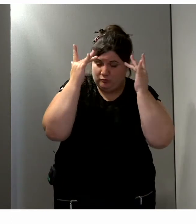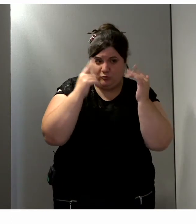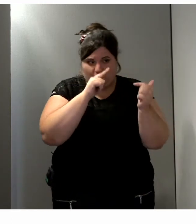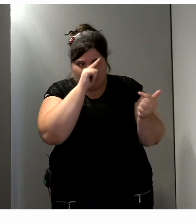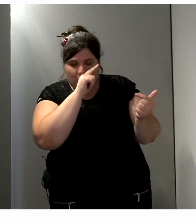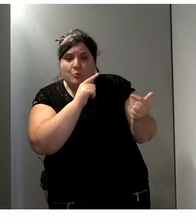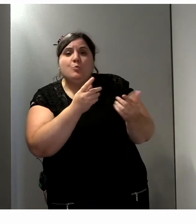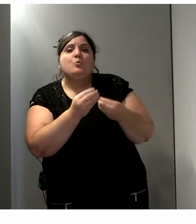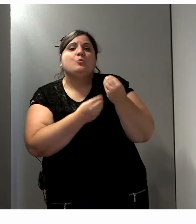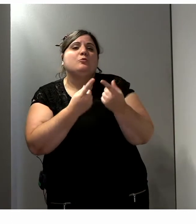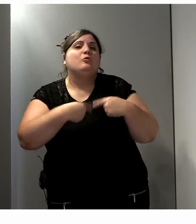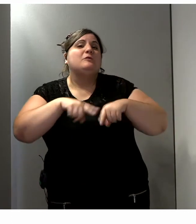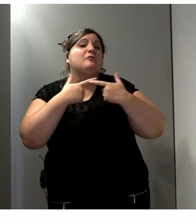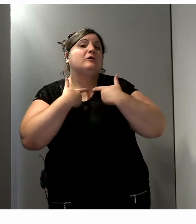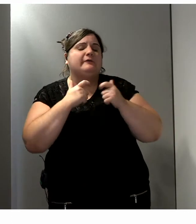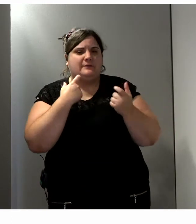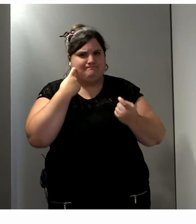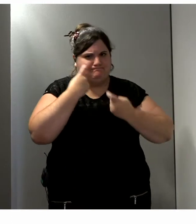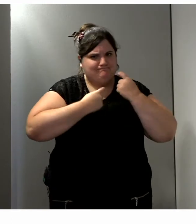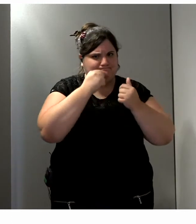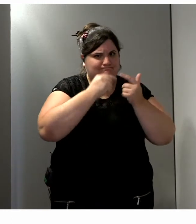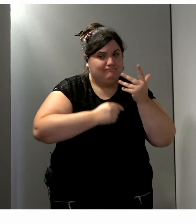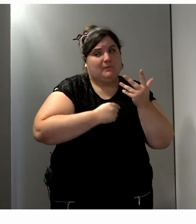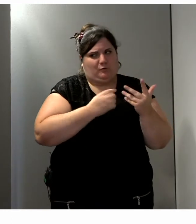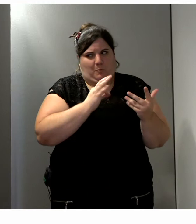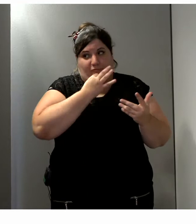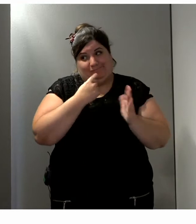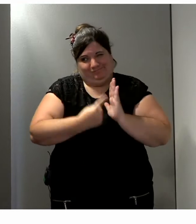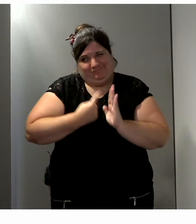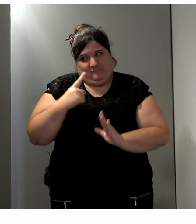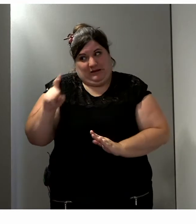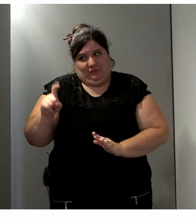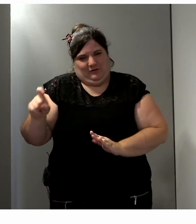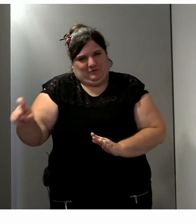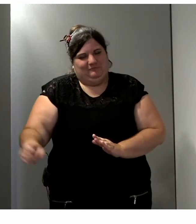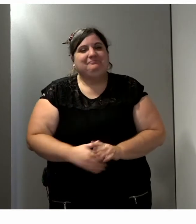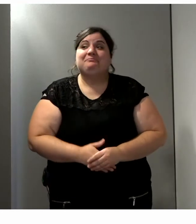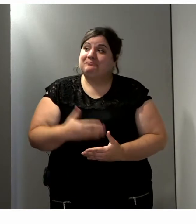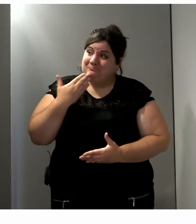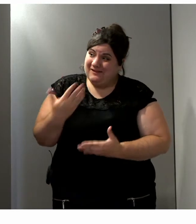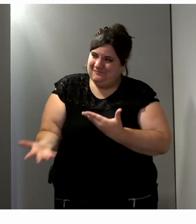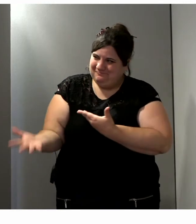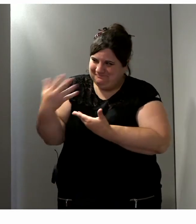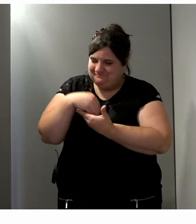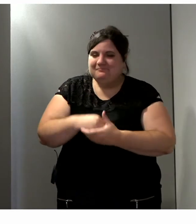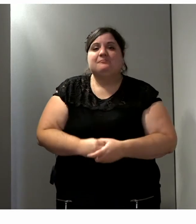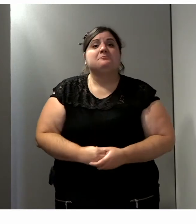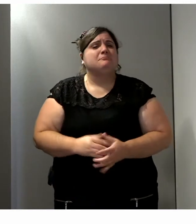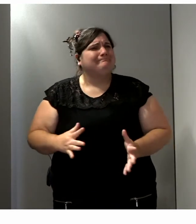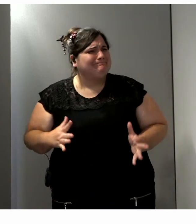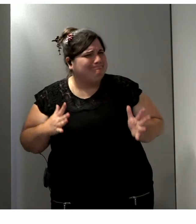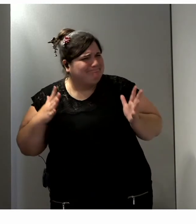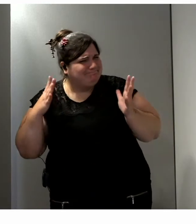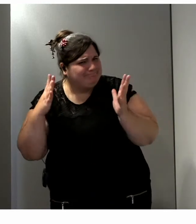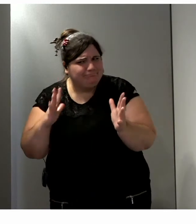TNTPH, comme la commission accessibilité. Donc, merci vraiment d'être avec nous. Donc il y a d'énormes efforts qui ont